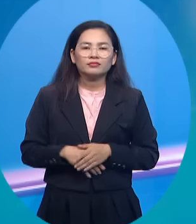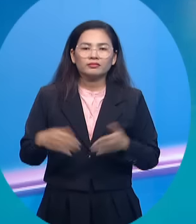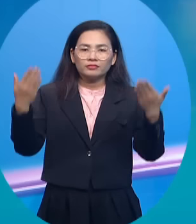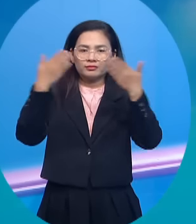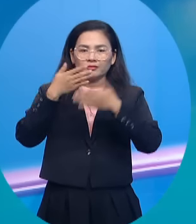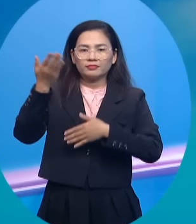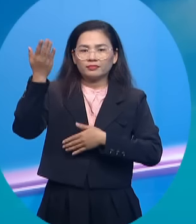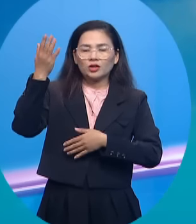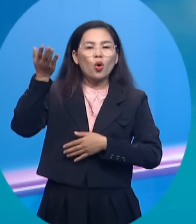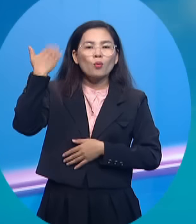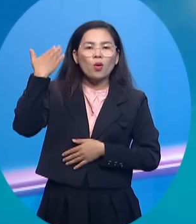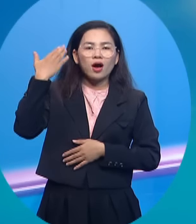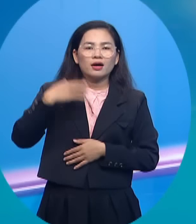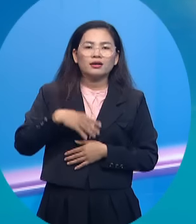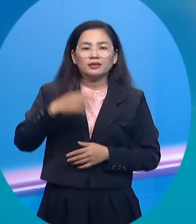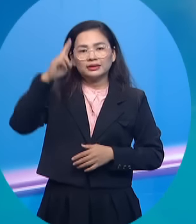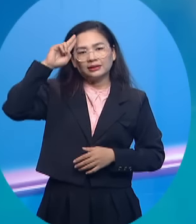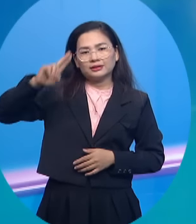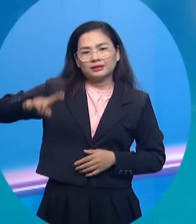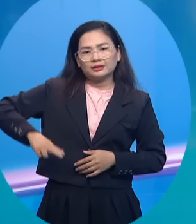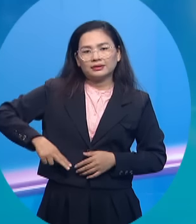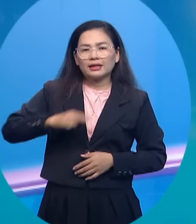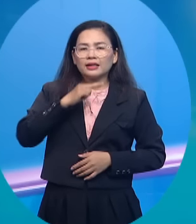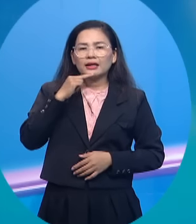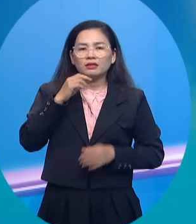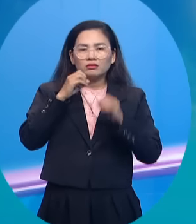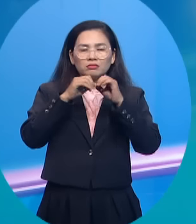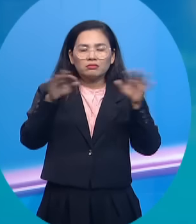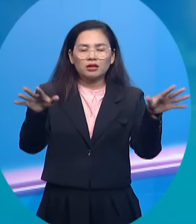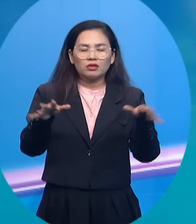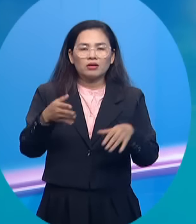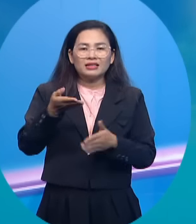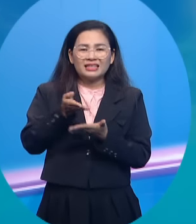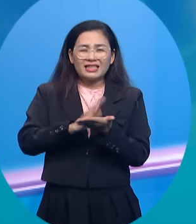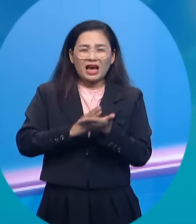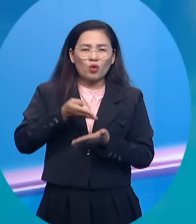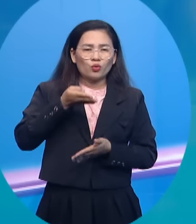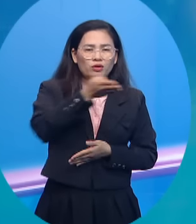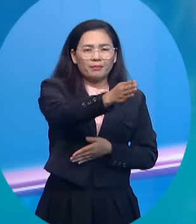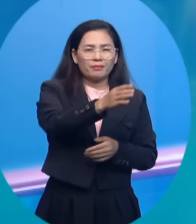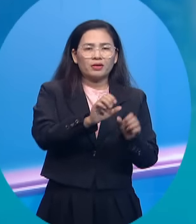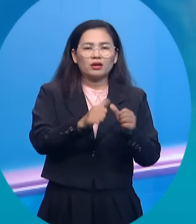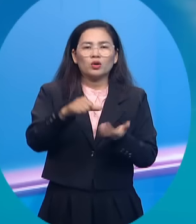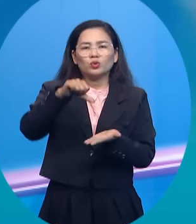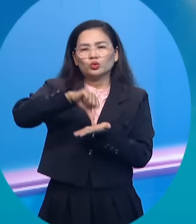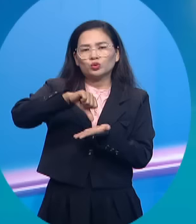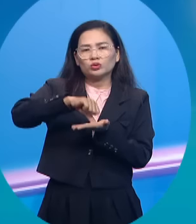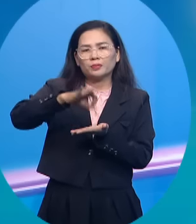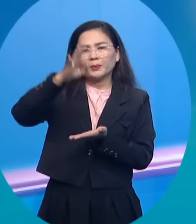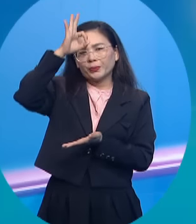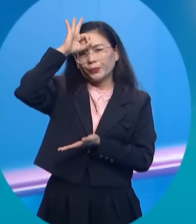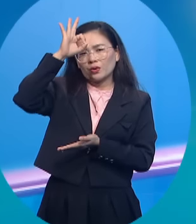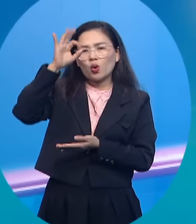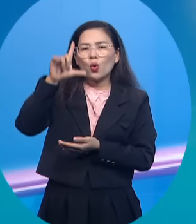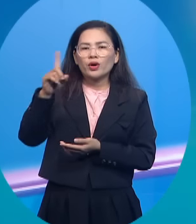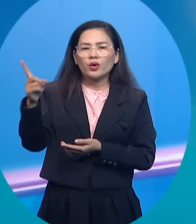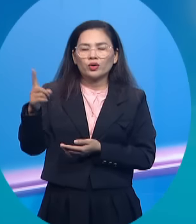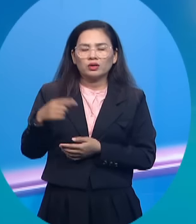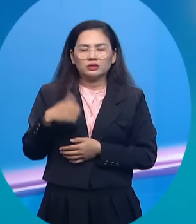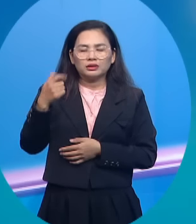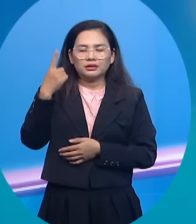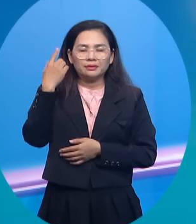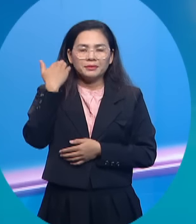Hôm qua, cảnh sát Anh cho biết đã xảy ra một vụ đâm dao tại quảng trường Leicester ở trung tâm thủ đô London, khiến ít nhất 2 người bị thương. Cảnh sát